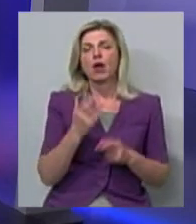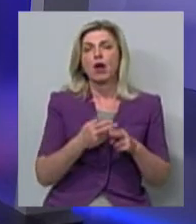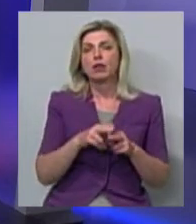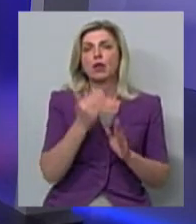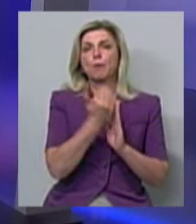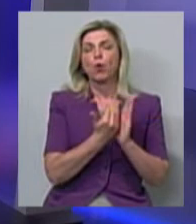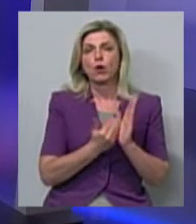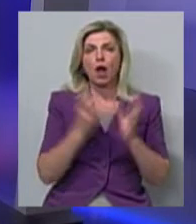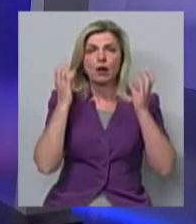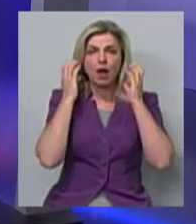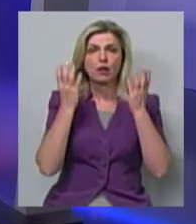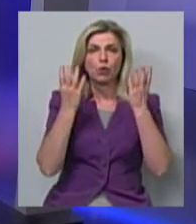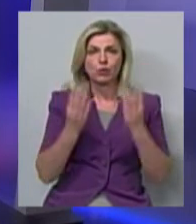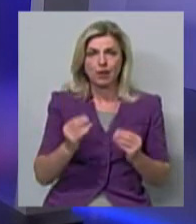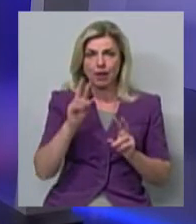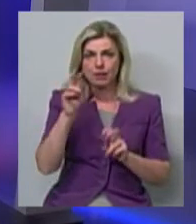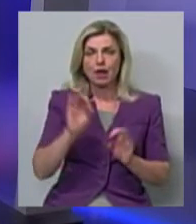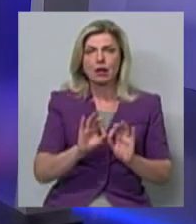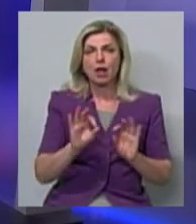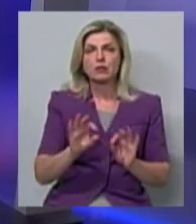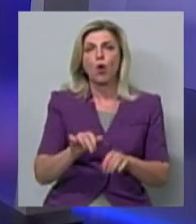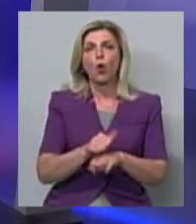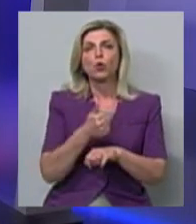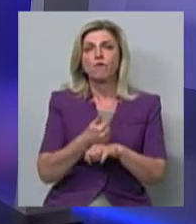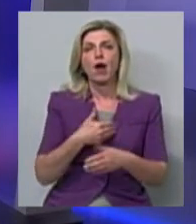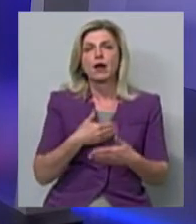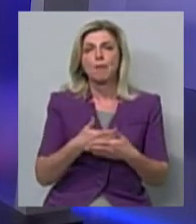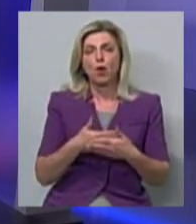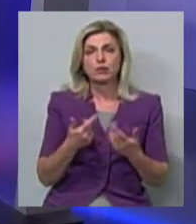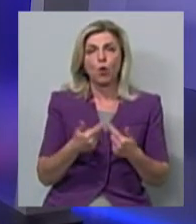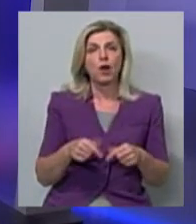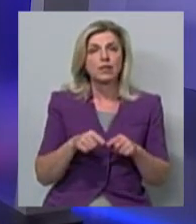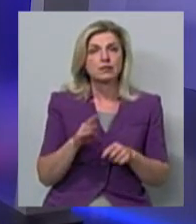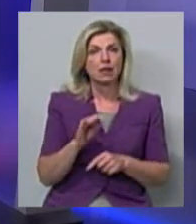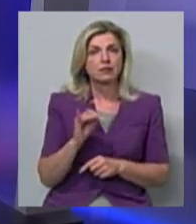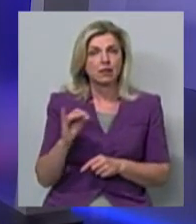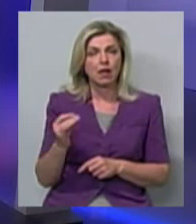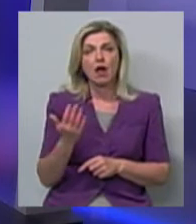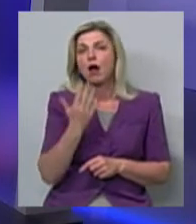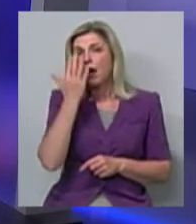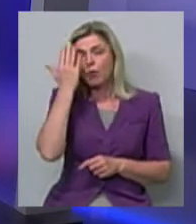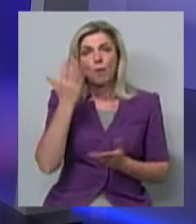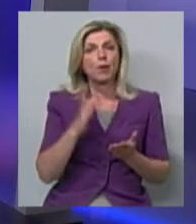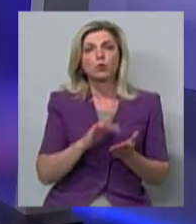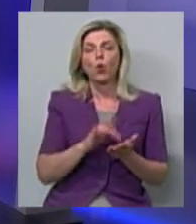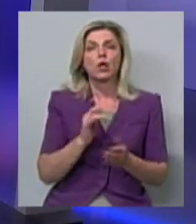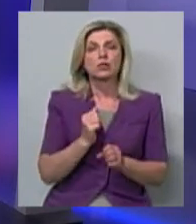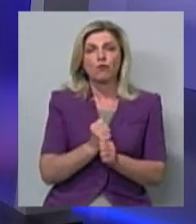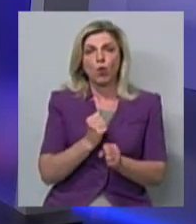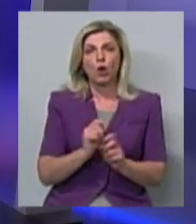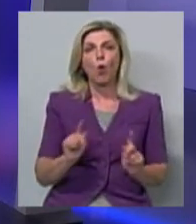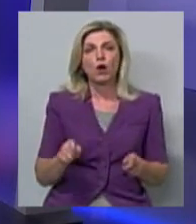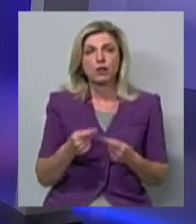«Радіо День» сказала голова громадської організації Юлія Качанова. З якою метою створена організація, почуємо